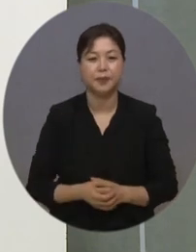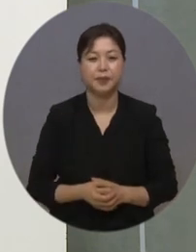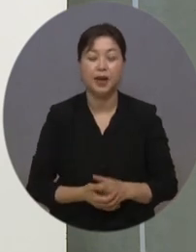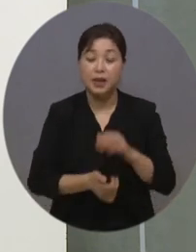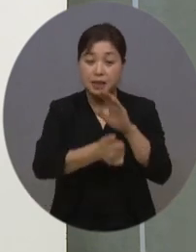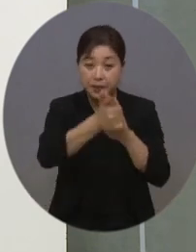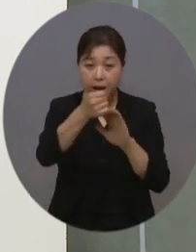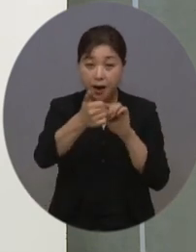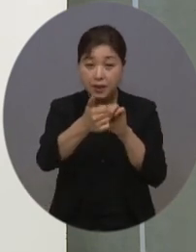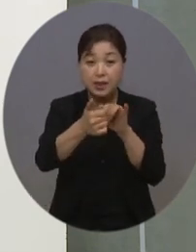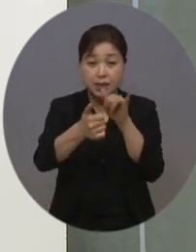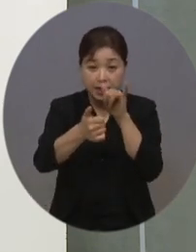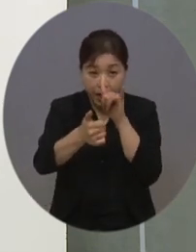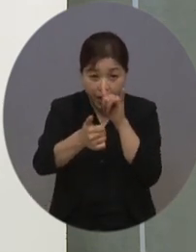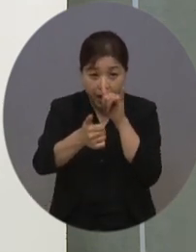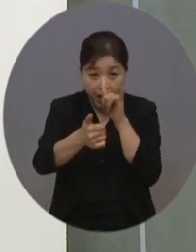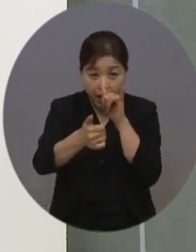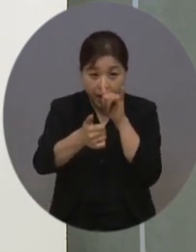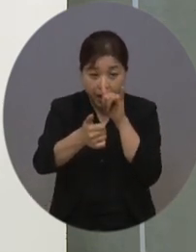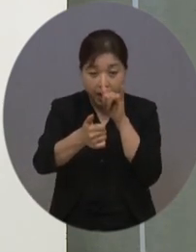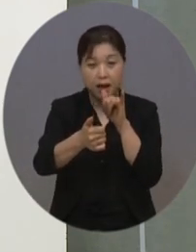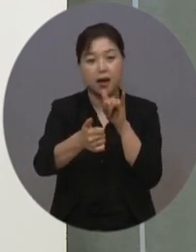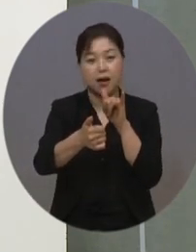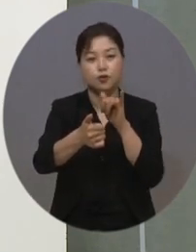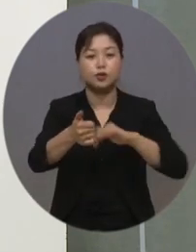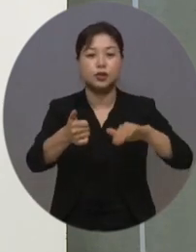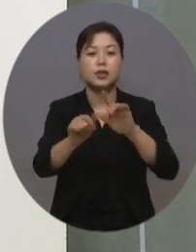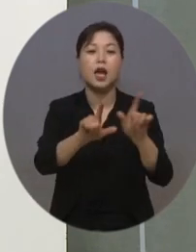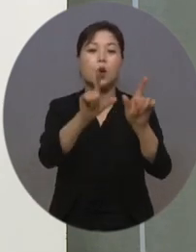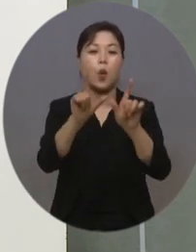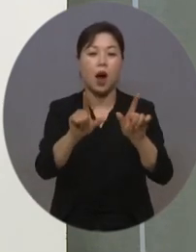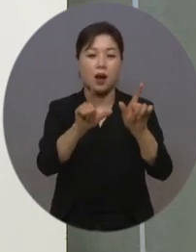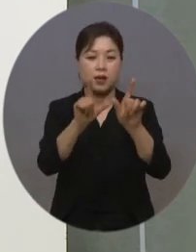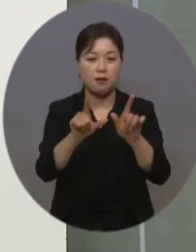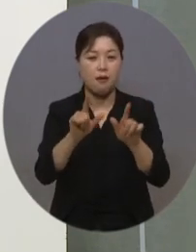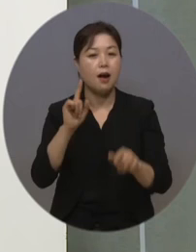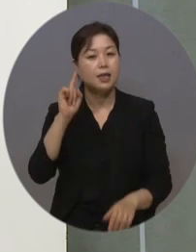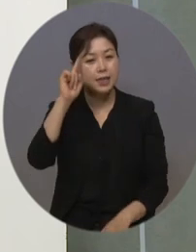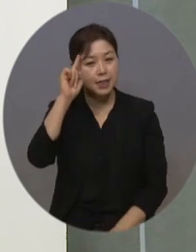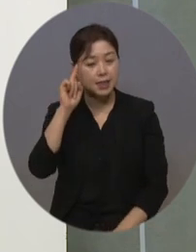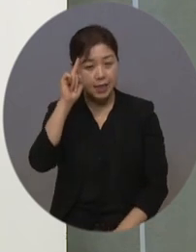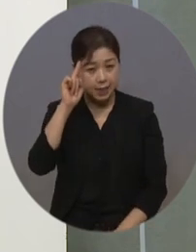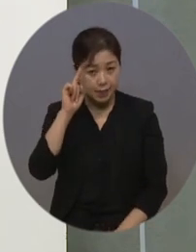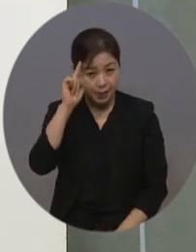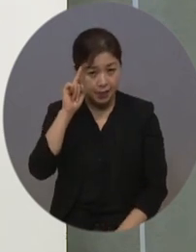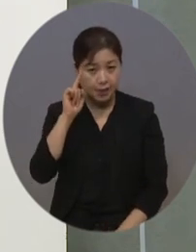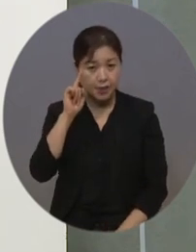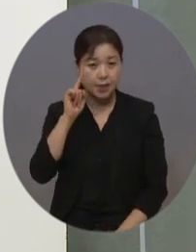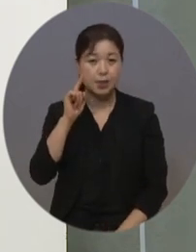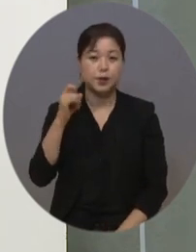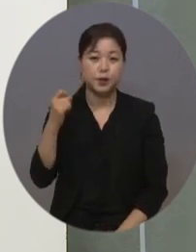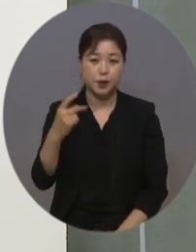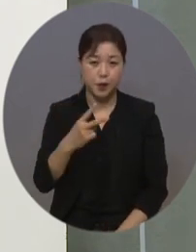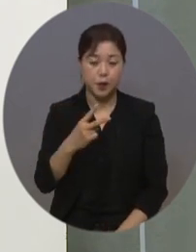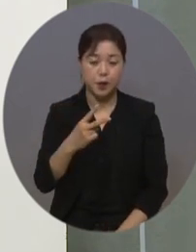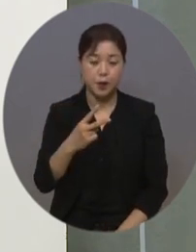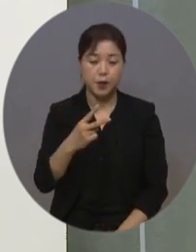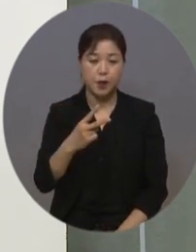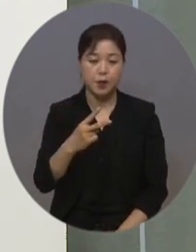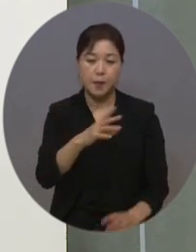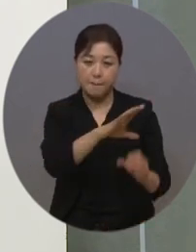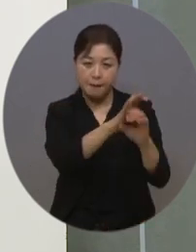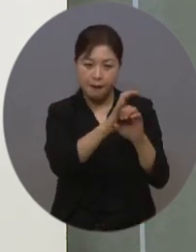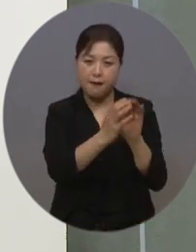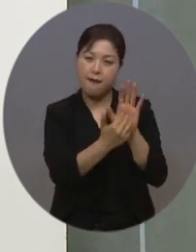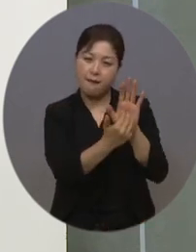희망이 있다라는 것은 그만큼 우리가 생활 속의 스트레스라든가 여러 가지의 면역력을 키울